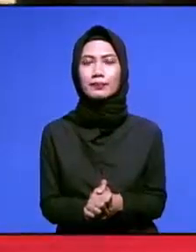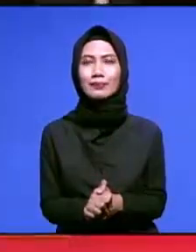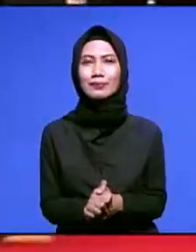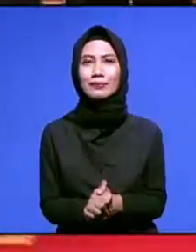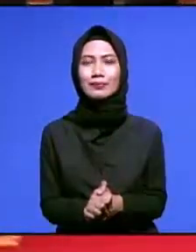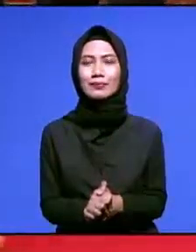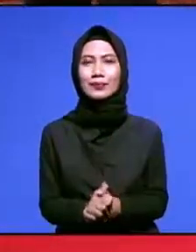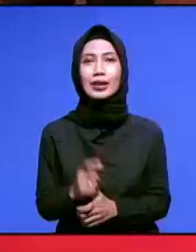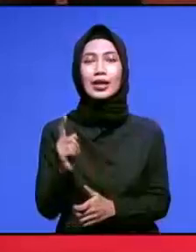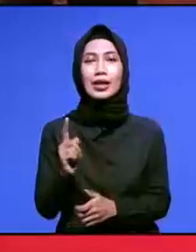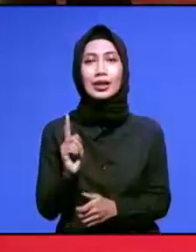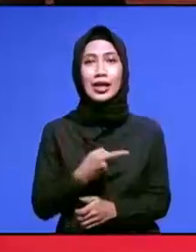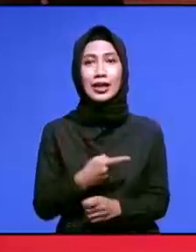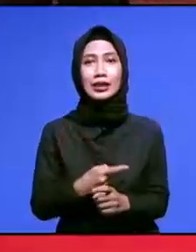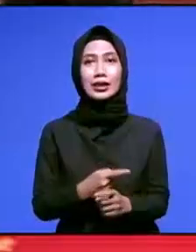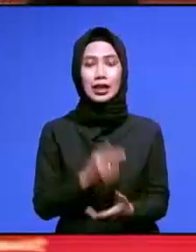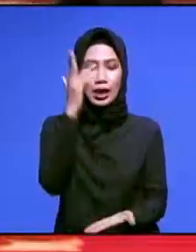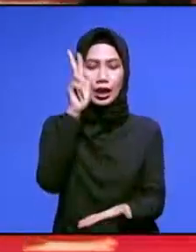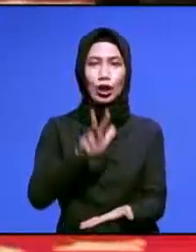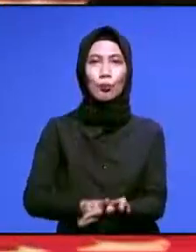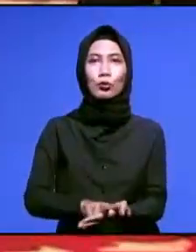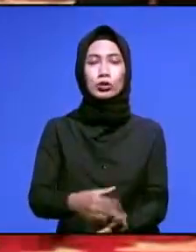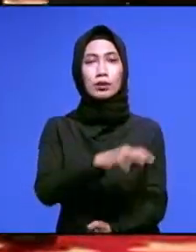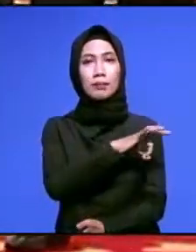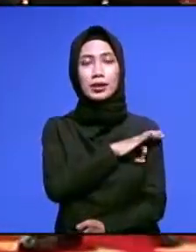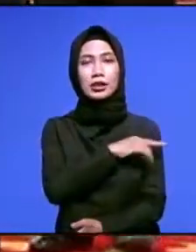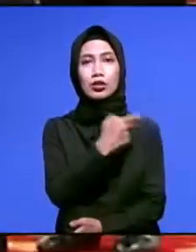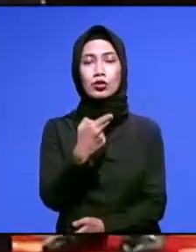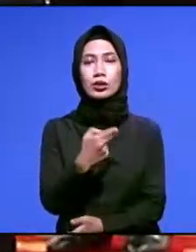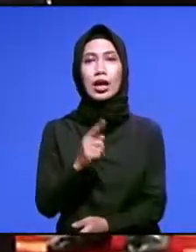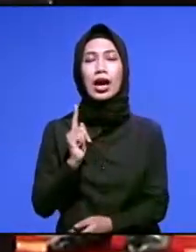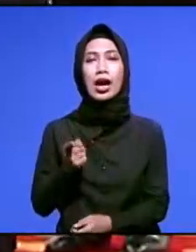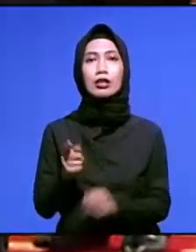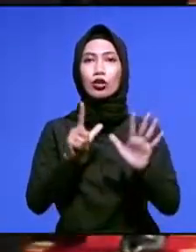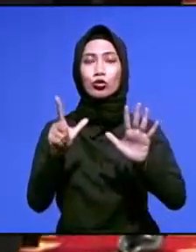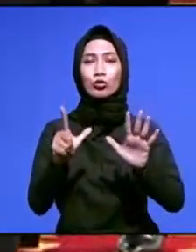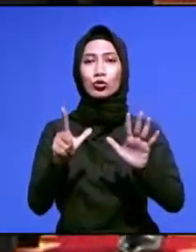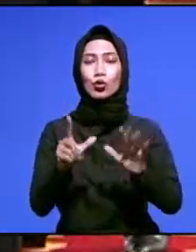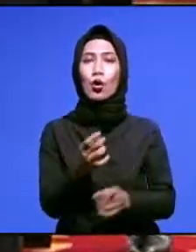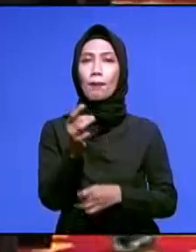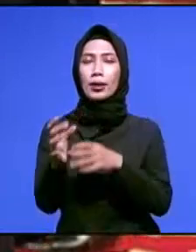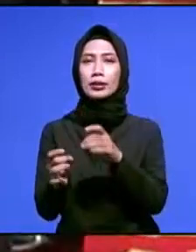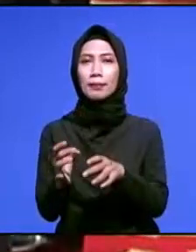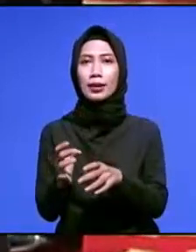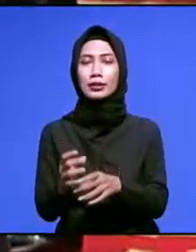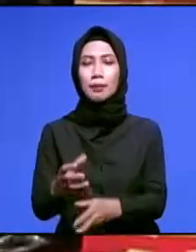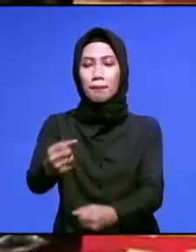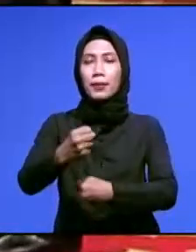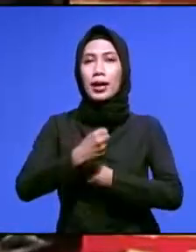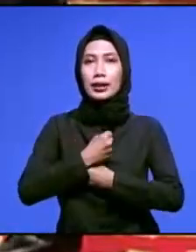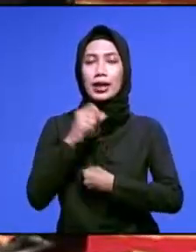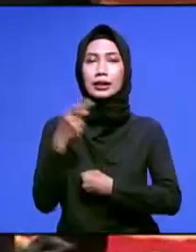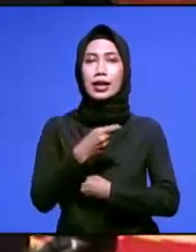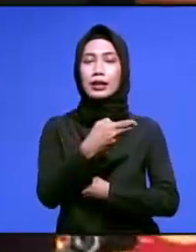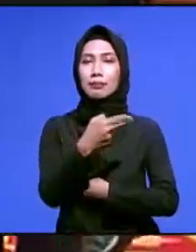Berdasarkan keputusan Presiden Republik Indonesia, ada 7 jenis bintang tanda jasa dan kehormatan yang diberikan, mulai dari bintang Mahaputra hingga